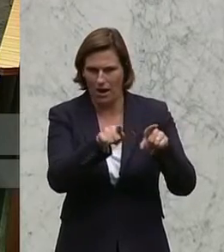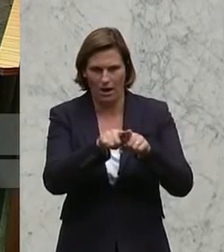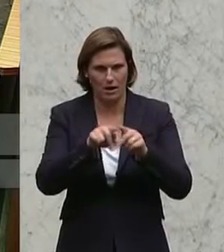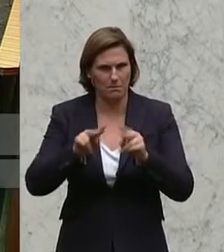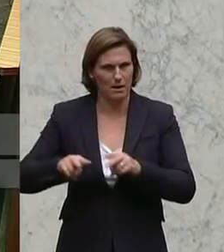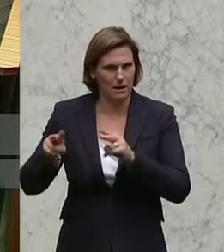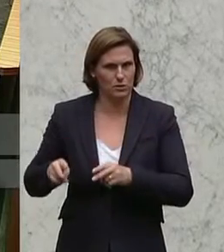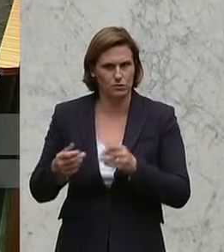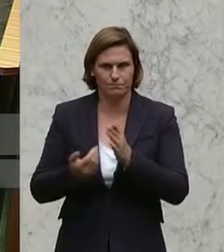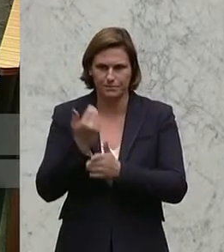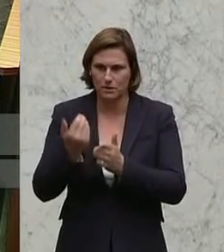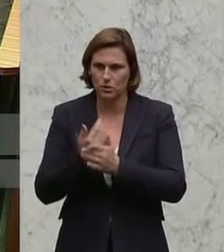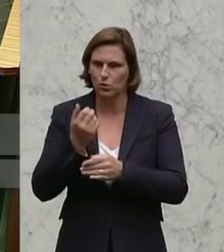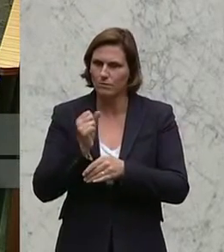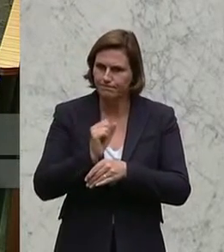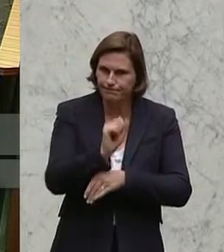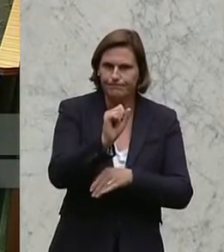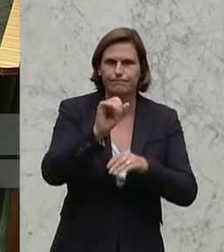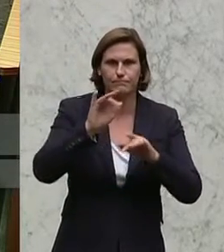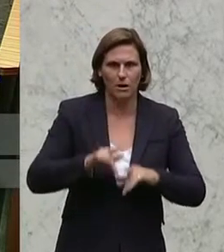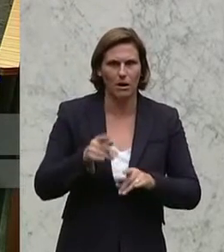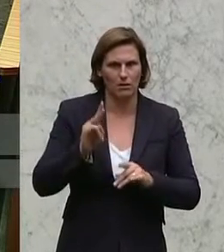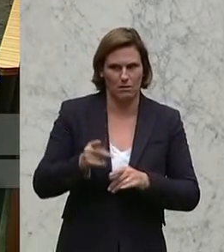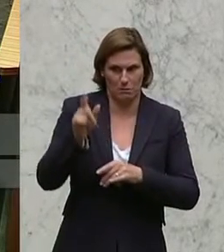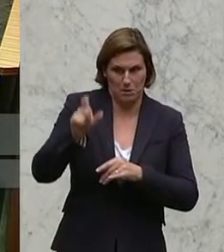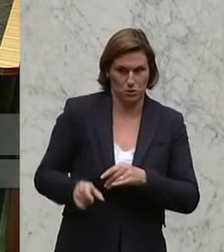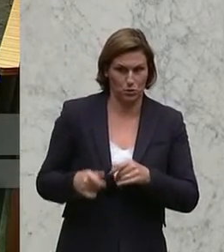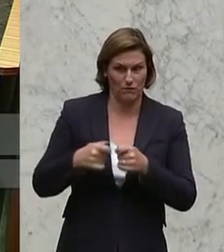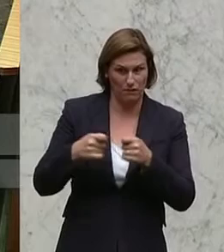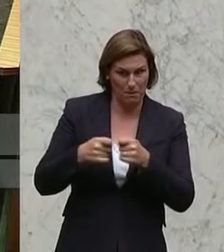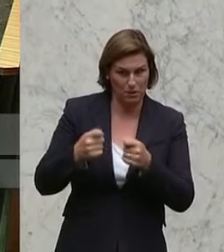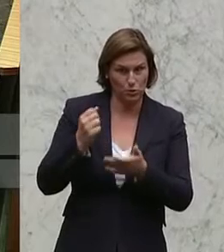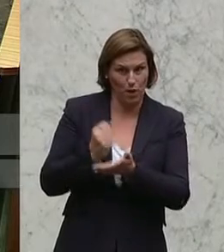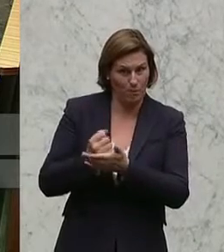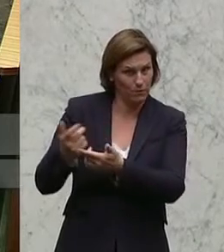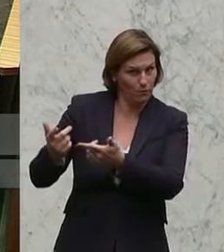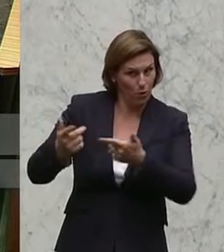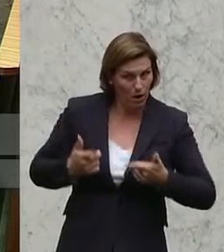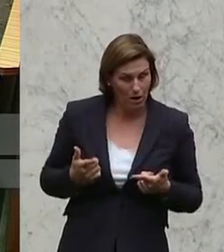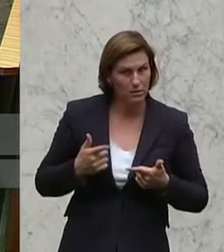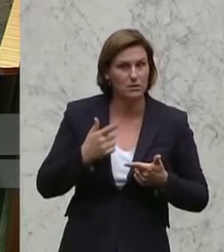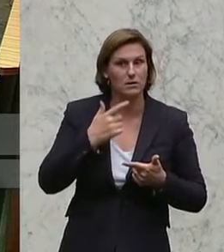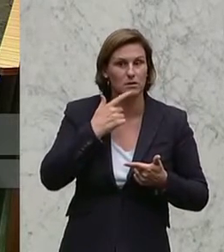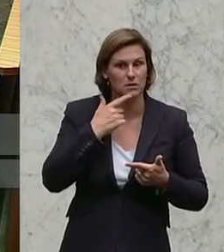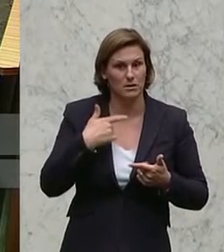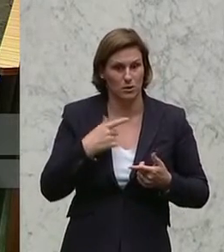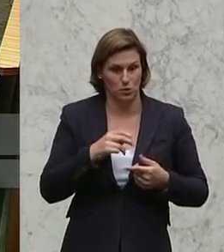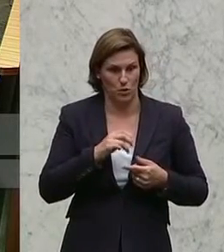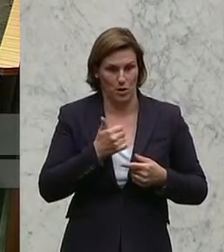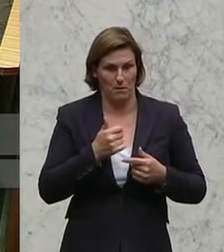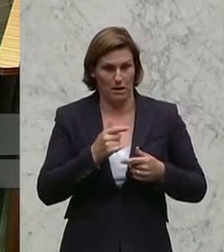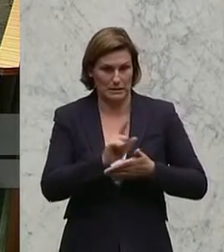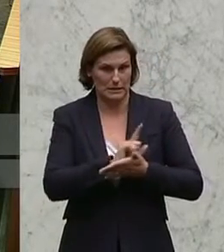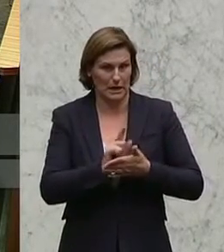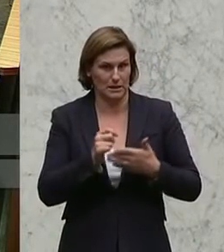wenn es einen Einwand gibt, nur mit dem, der einwendet, beim Vermessungsamt vorgeladen. Das Vermessungsamt gibt eine Frist